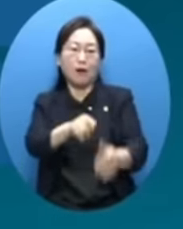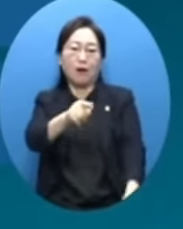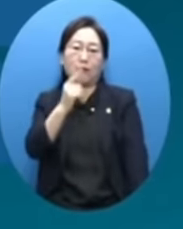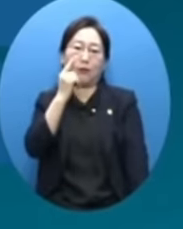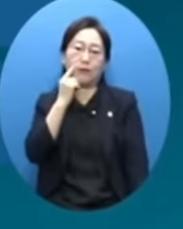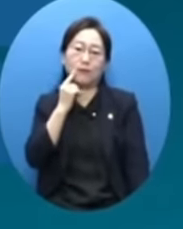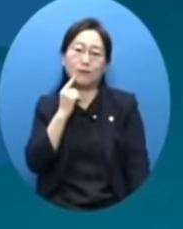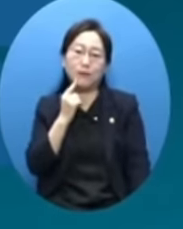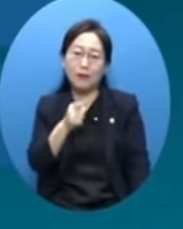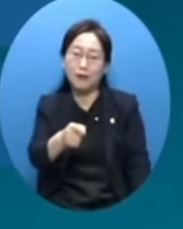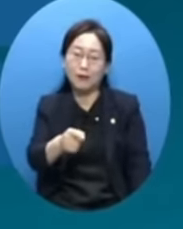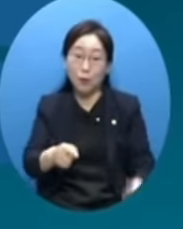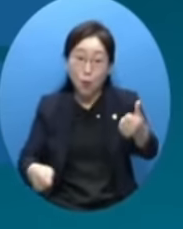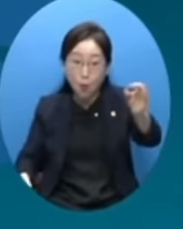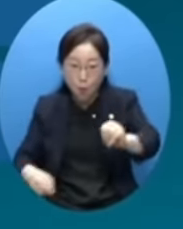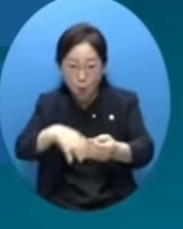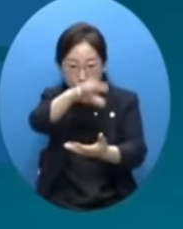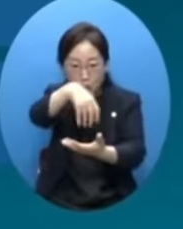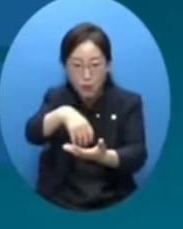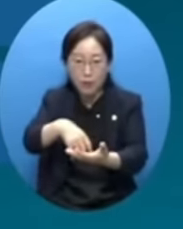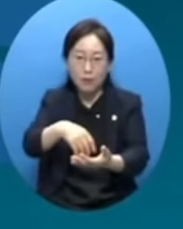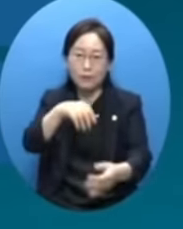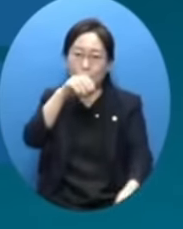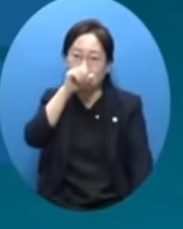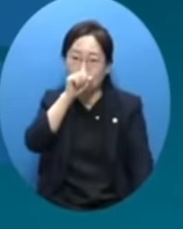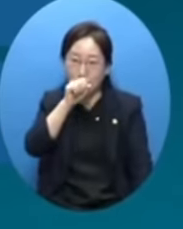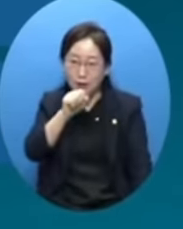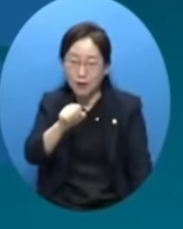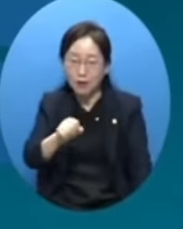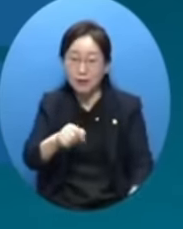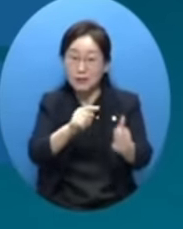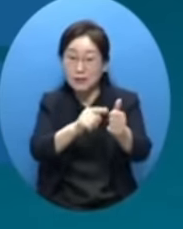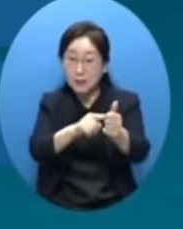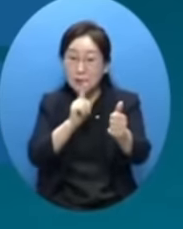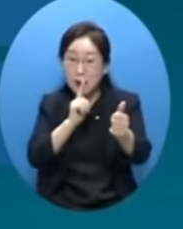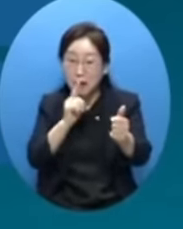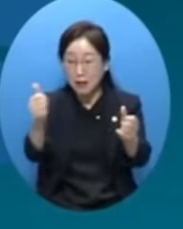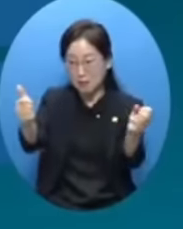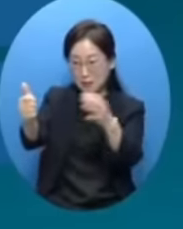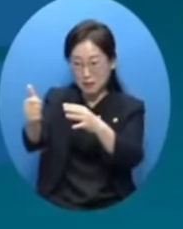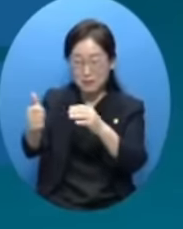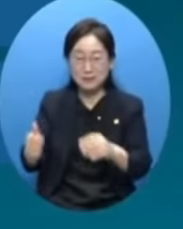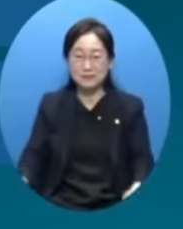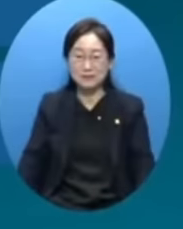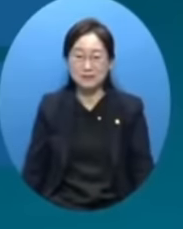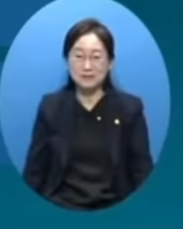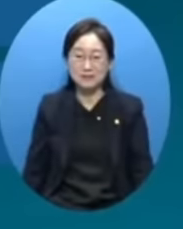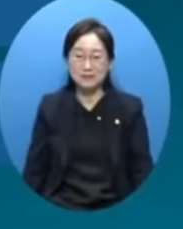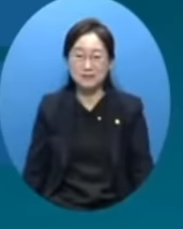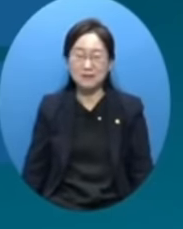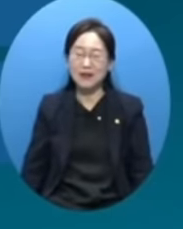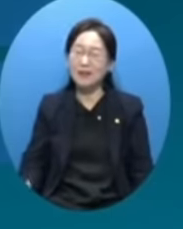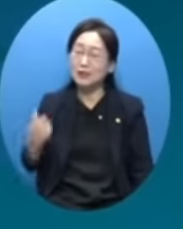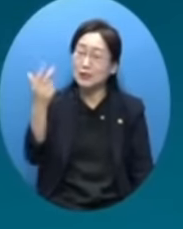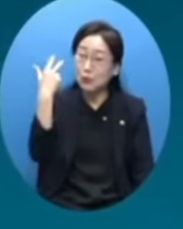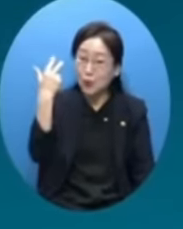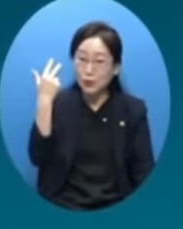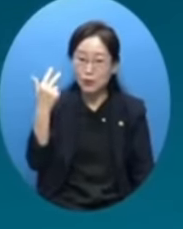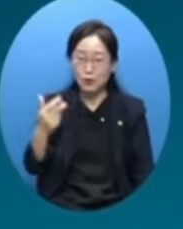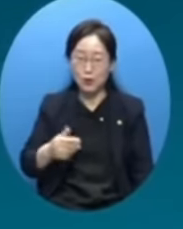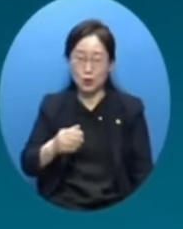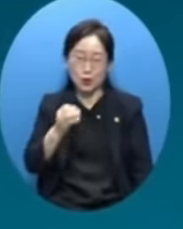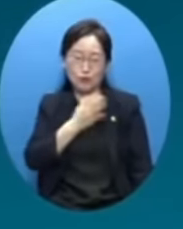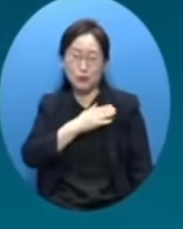벌었구나. 얼마나 좋으냐. 그런데 그 친구 얘기가 거기서 끝나지 않았습니다. 근데 지난주에는 부자